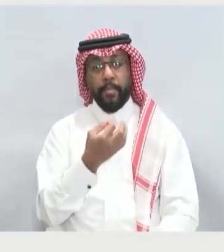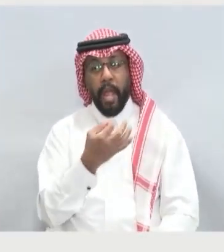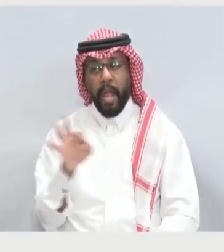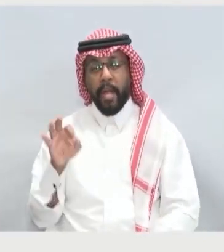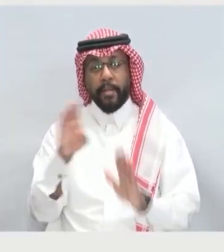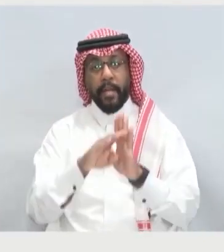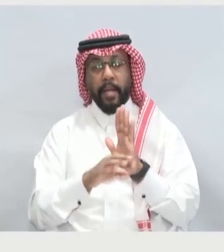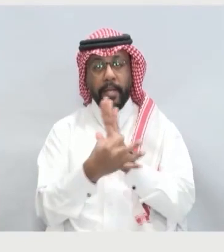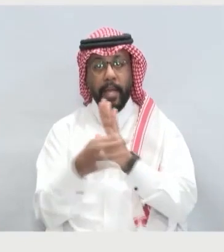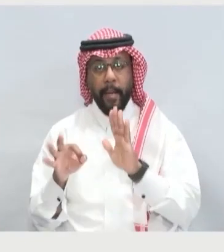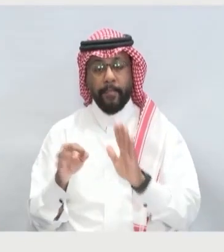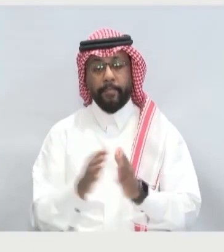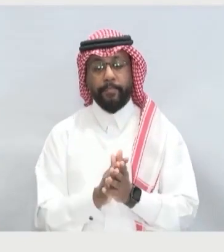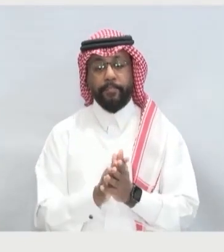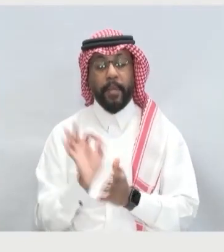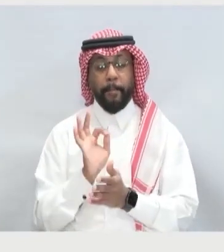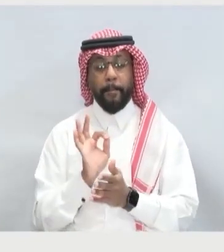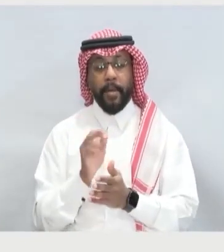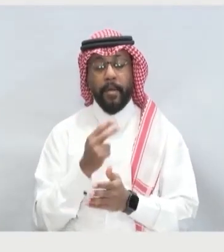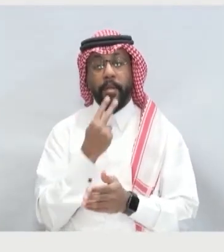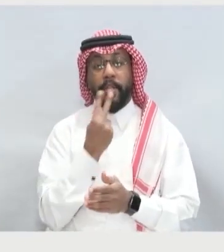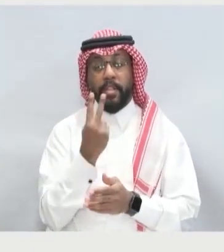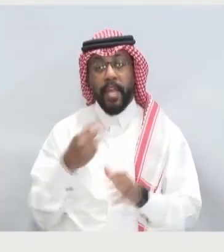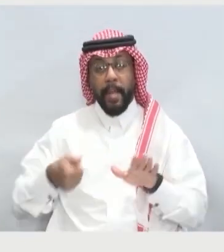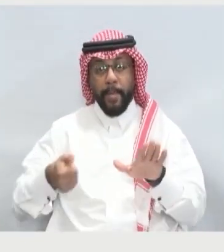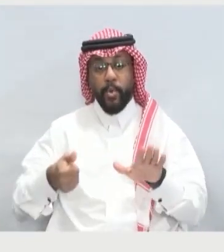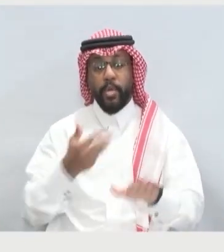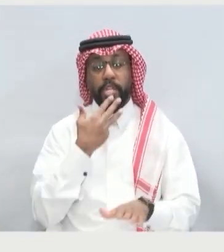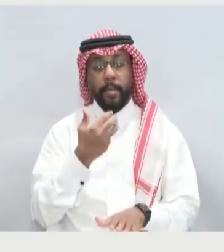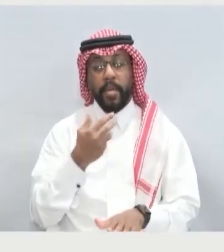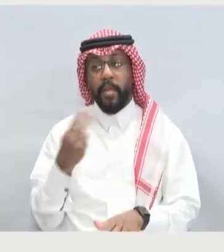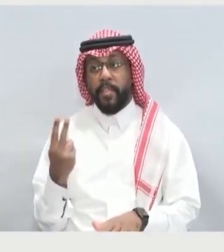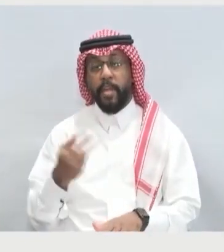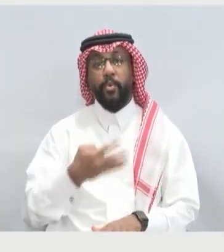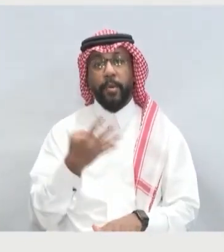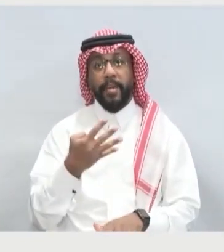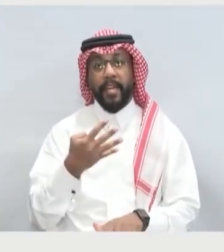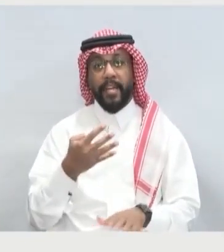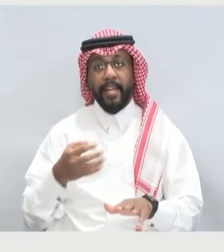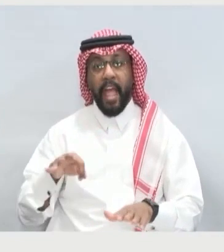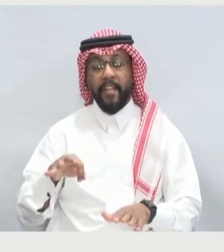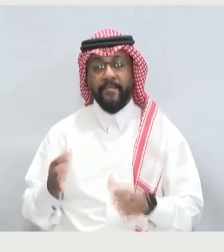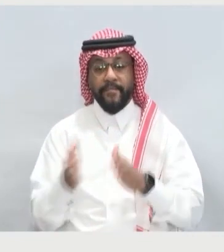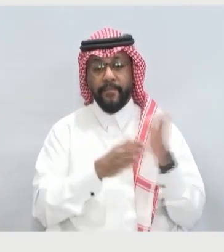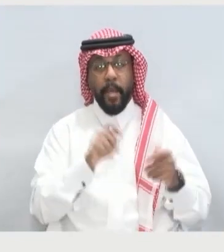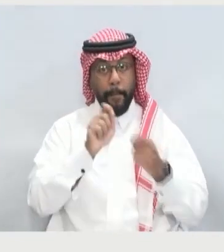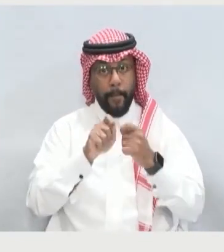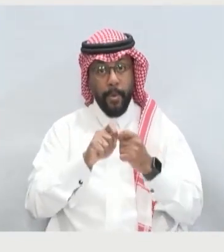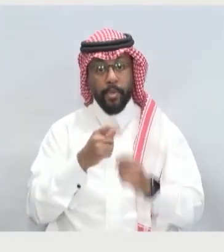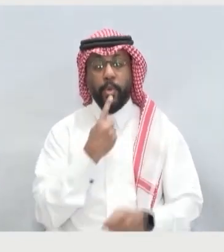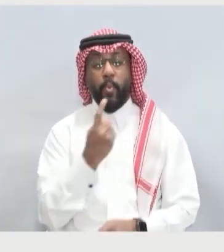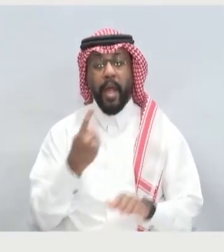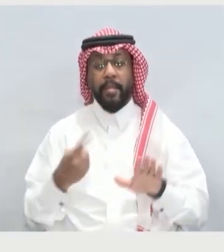الاصول بلغت في المثال مليون 2942 والممتلكات والمصانع ايضا